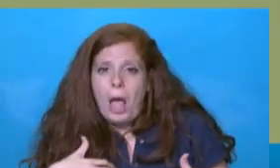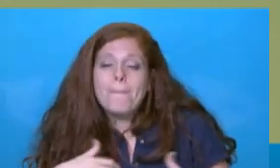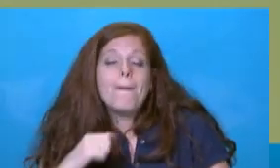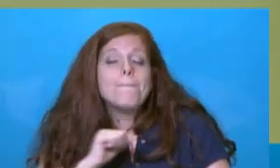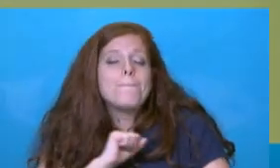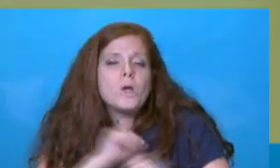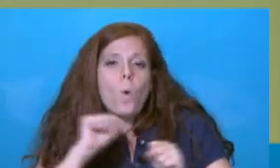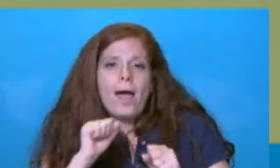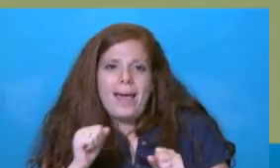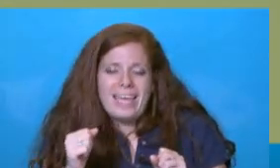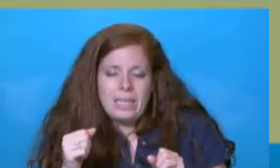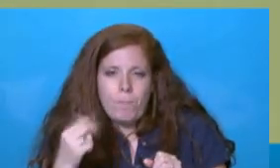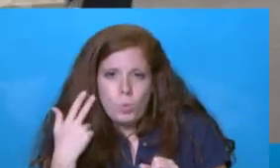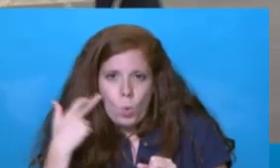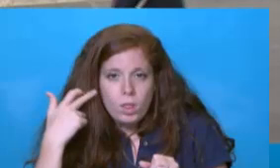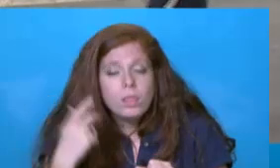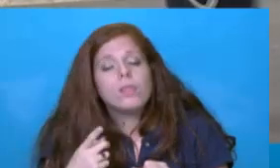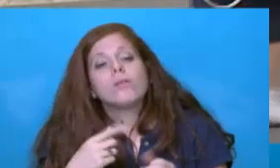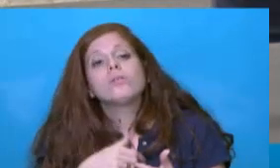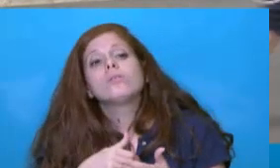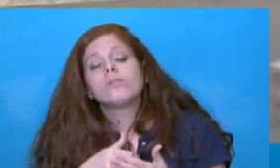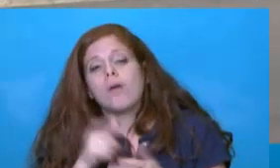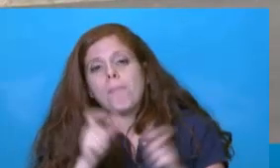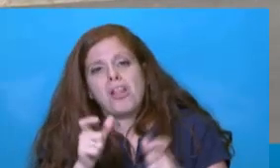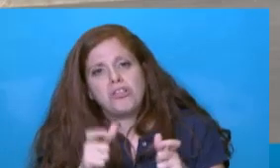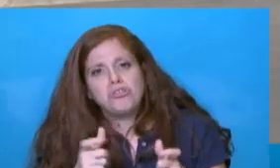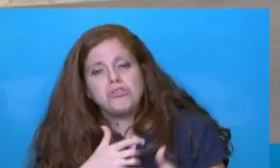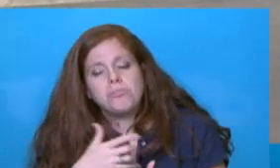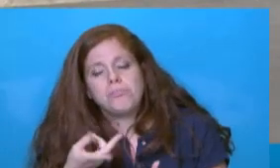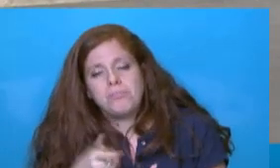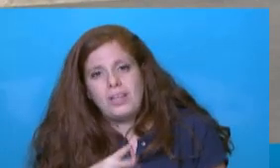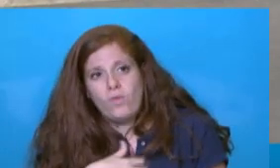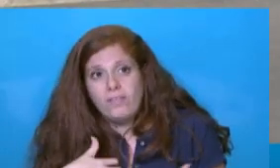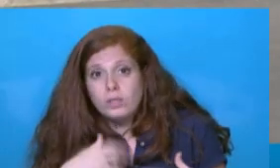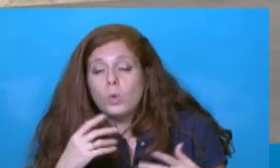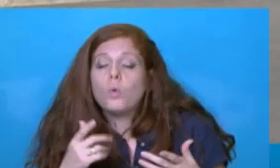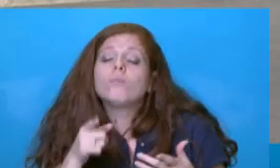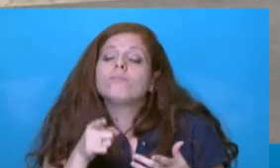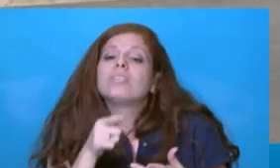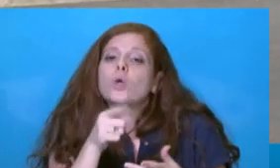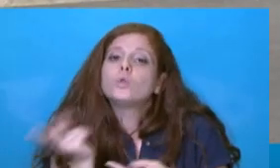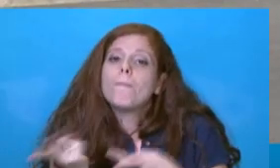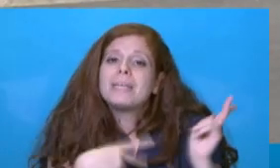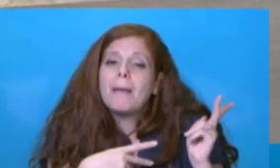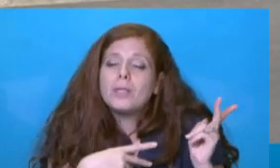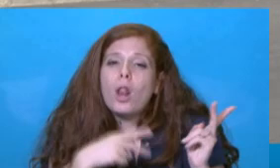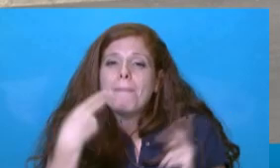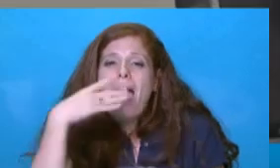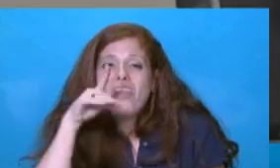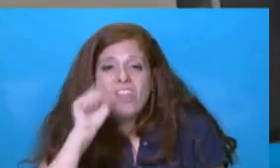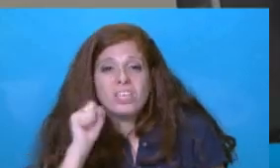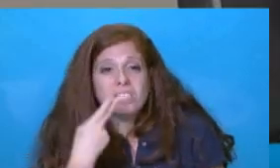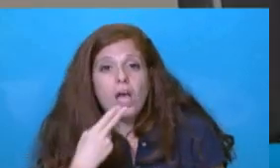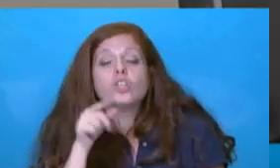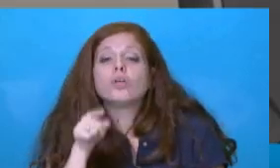בפיגוע הזה, ויותר מ-60 נפצעו. זהבה הושפזה בבית החולים הדסה עין כרם, שם מאושפזים היום 2